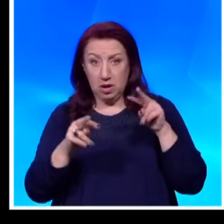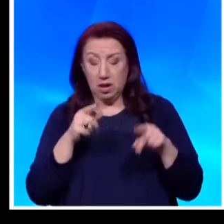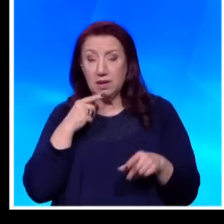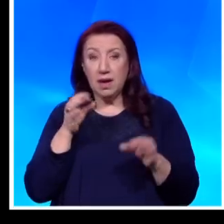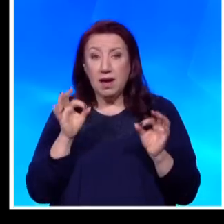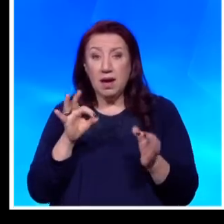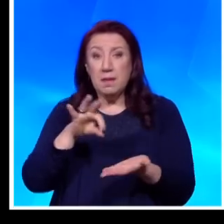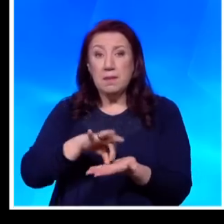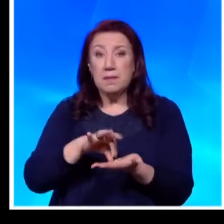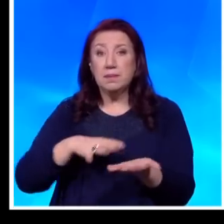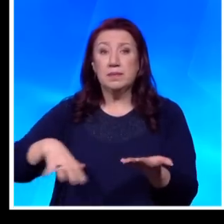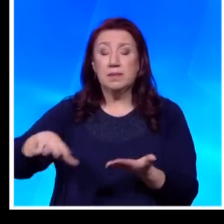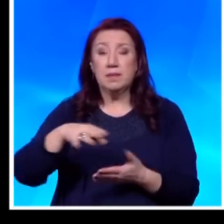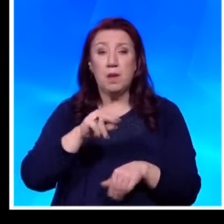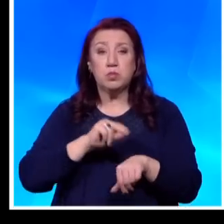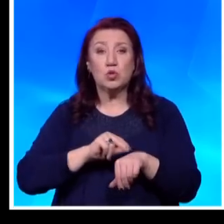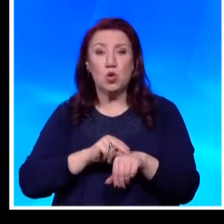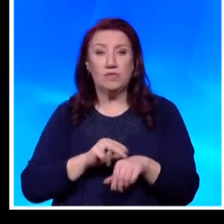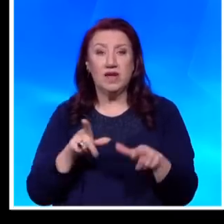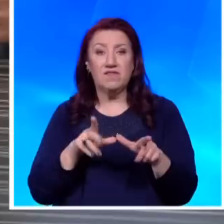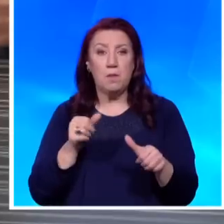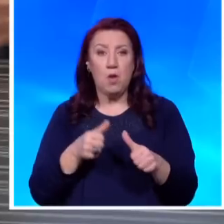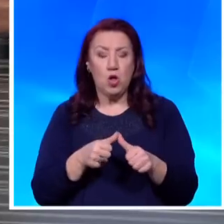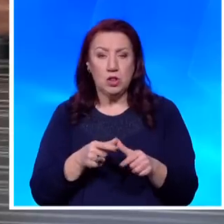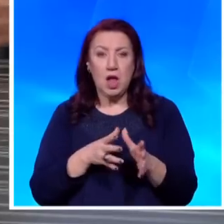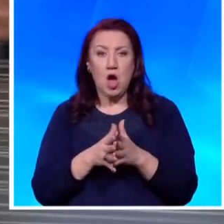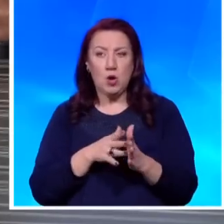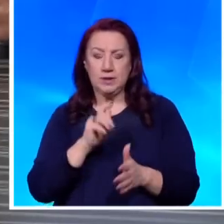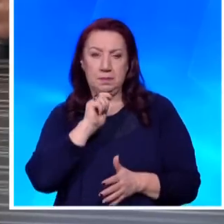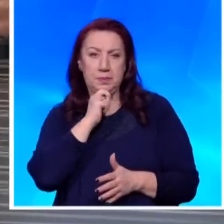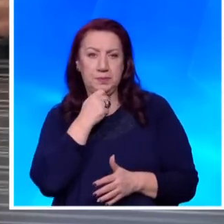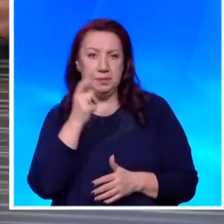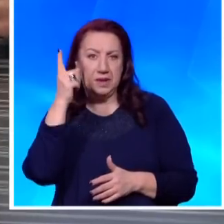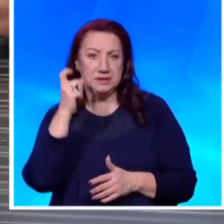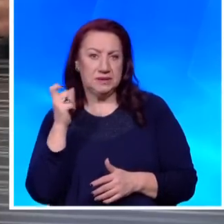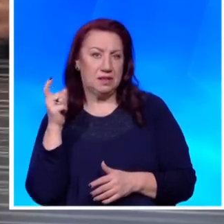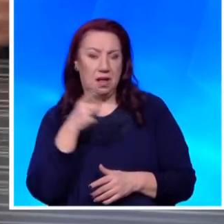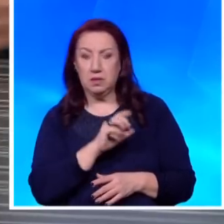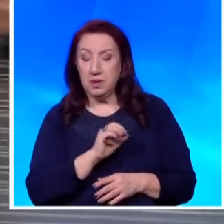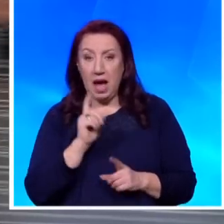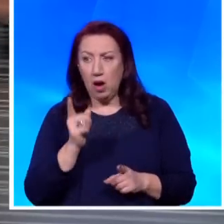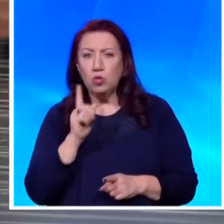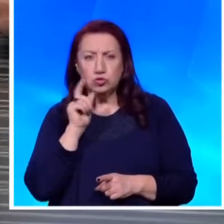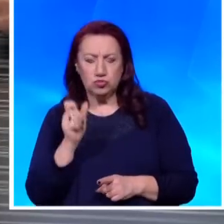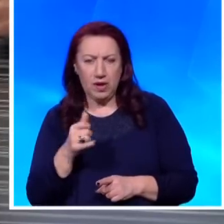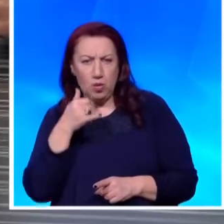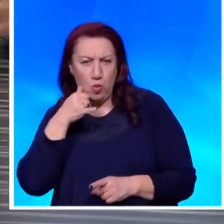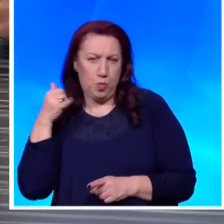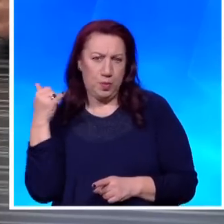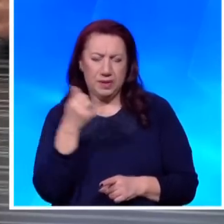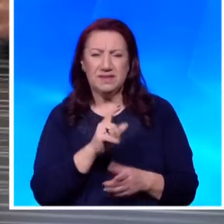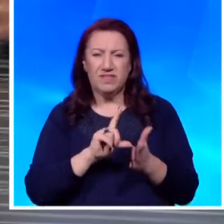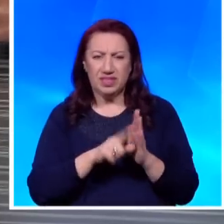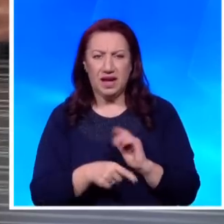мол. Никой от тях обаче не подава сигнал за гаврата. Ако някой беше сигнализирал на телефон 112, полицията ще да